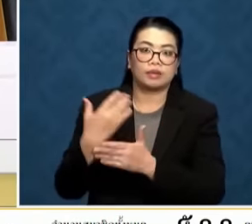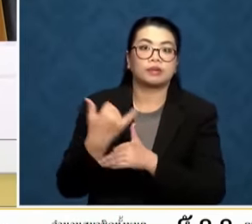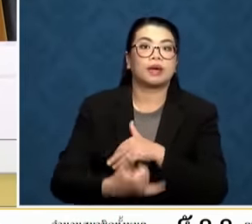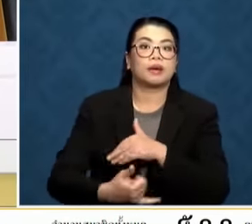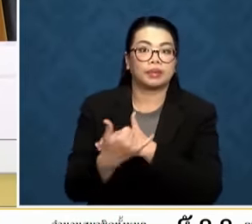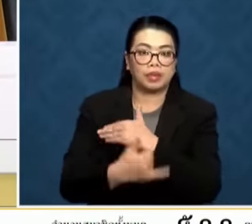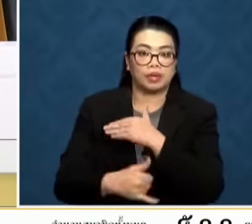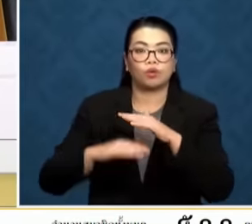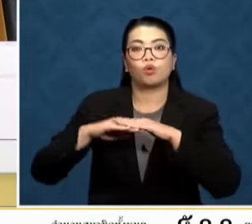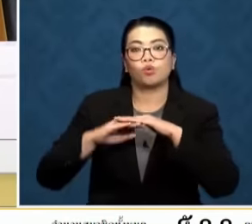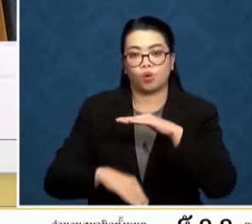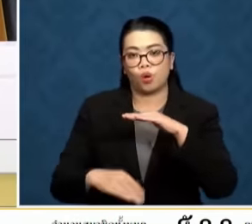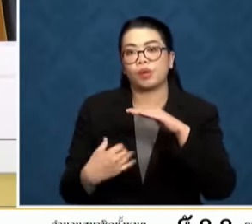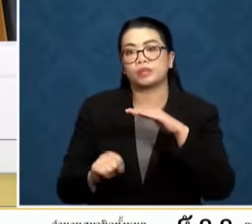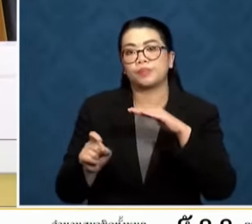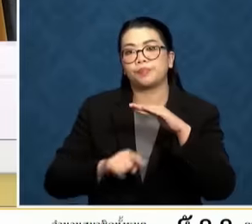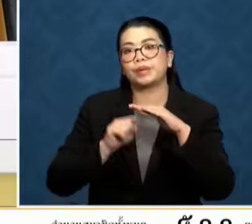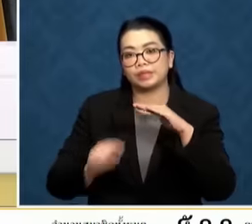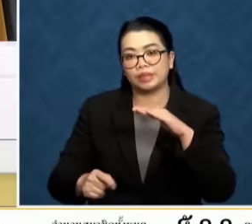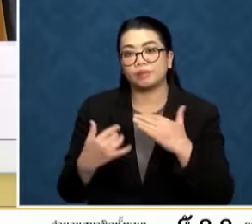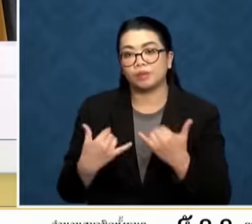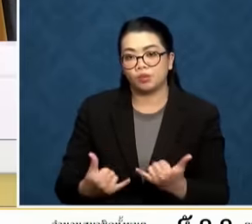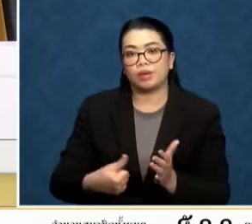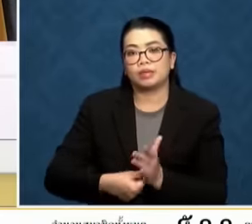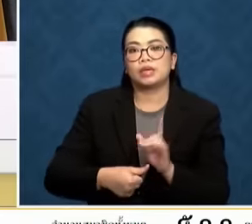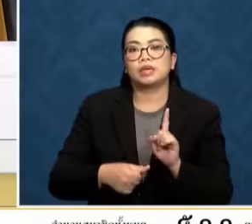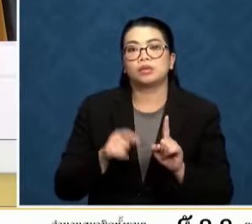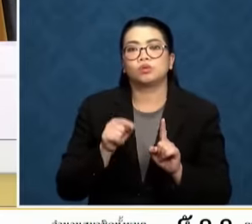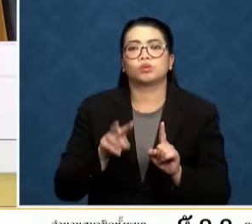10%ปัจจุบันเราอยู่ที่